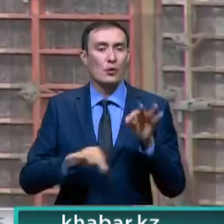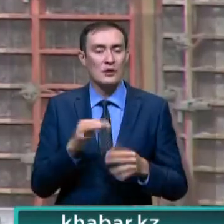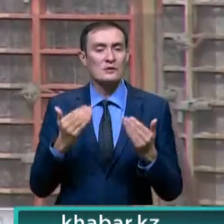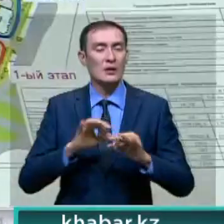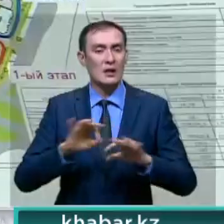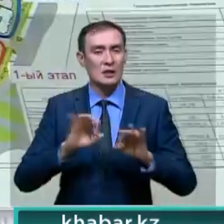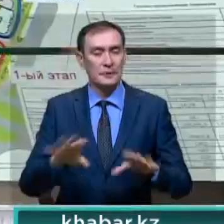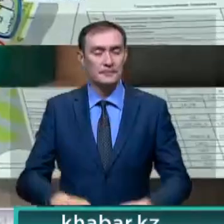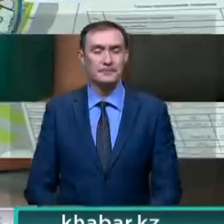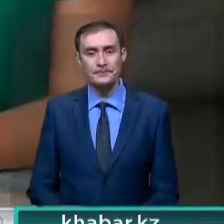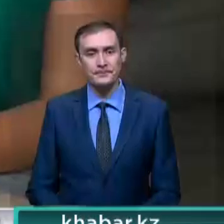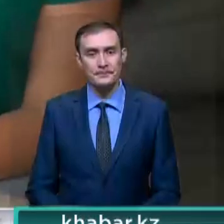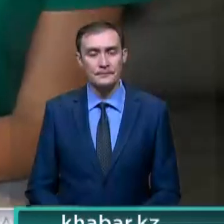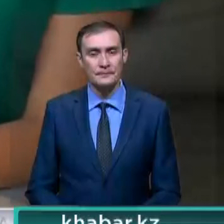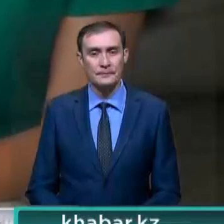Расскажем.